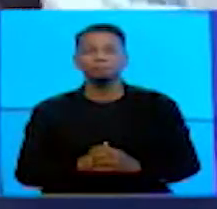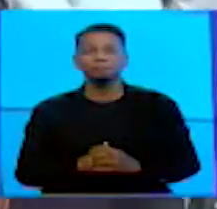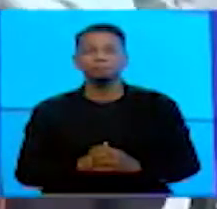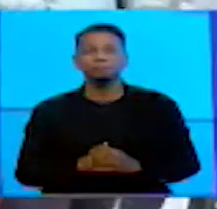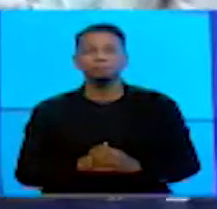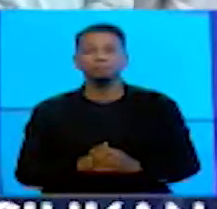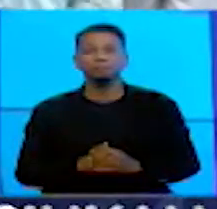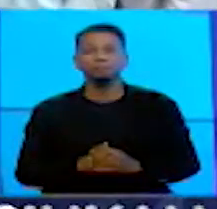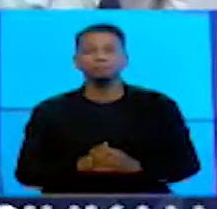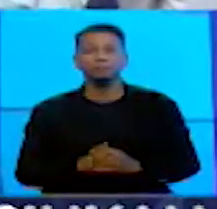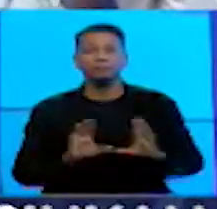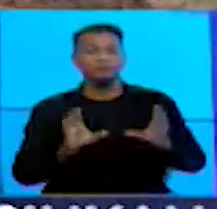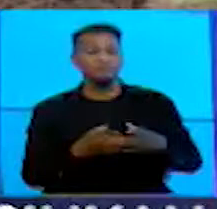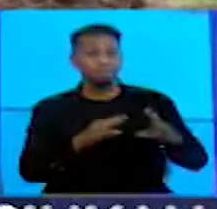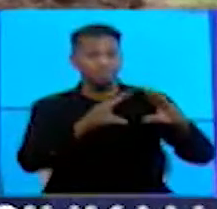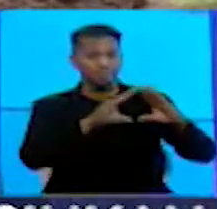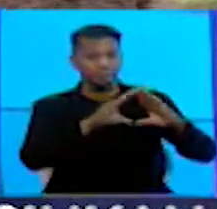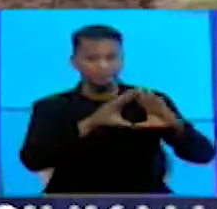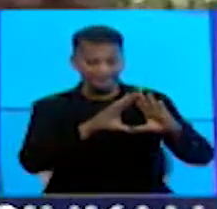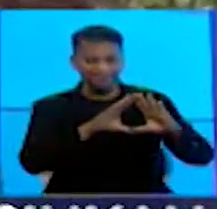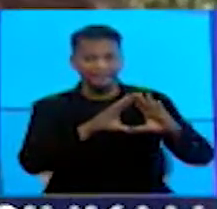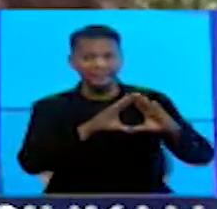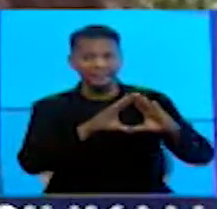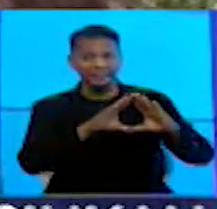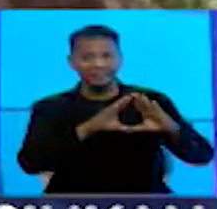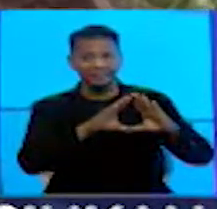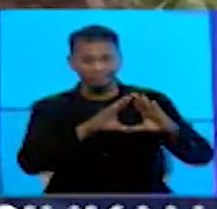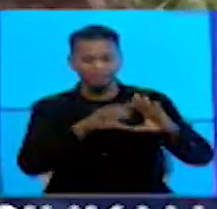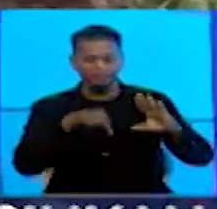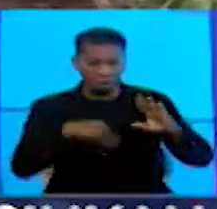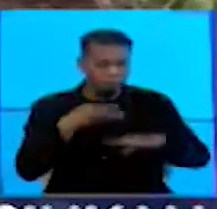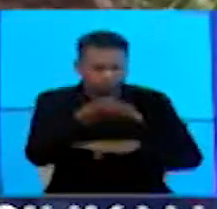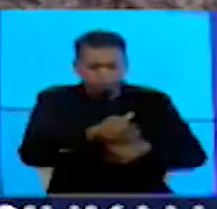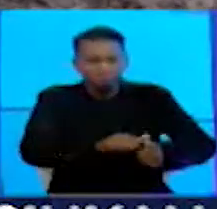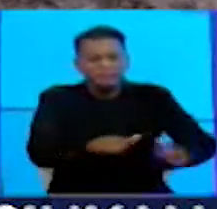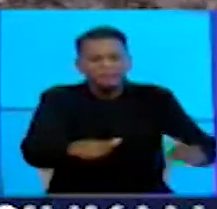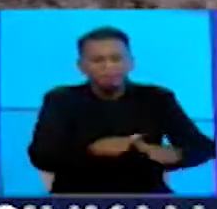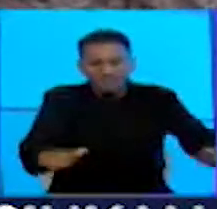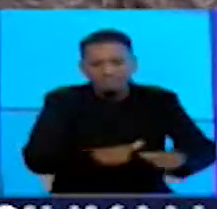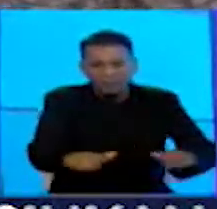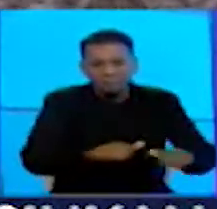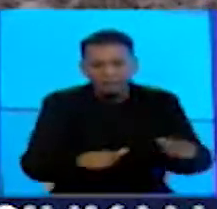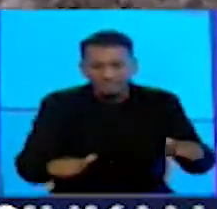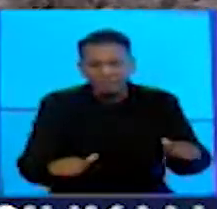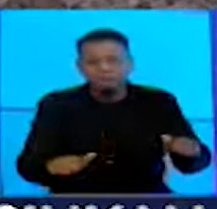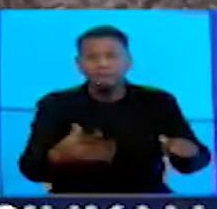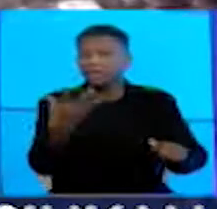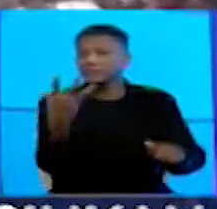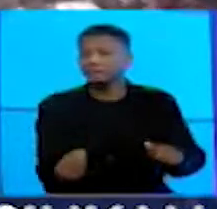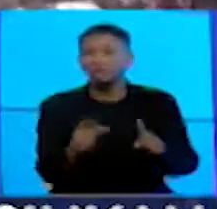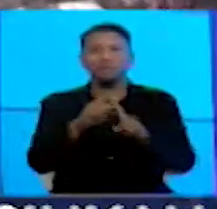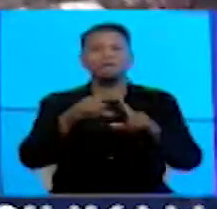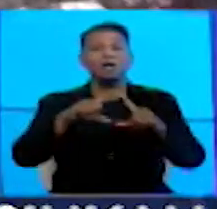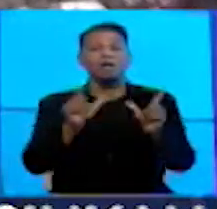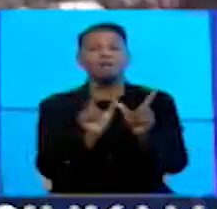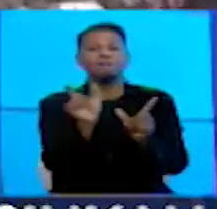Petugas BPBD membersihkan lumpur sisa material longsor yang menutup ruas jalan Provinsi Bumi Jawa Sirampok di Desa Dawuhan, Brebes, Jawa